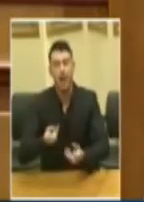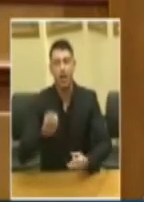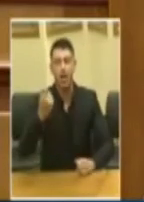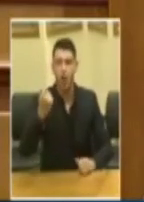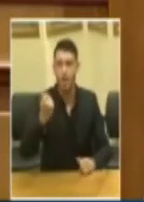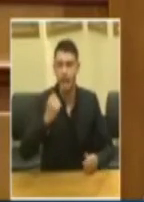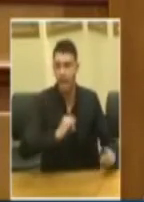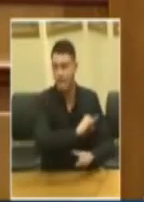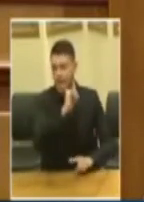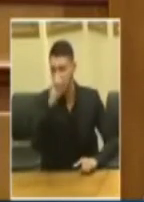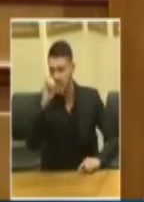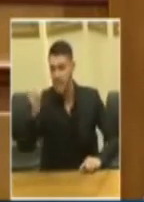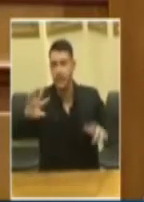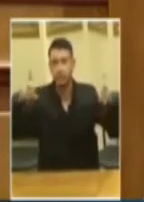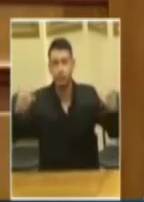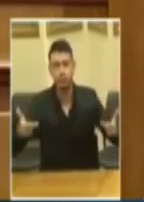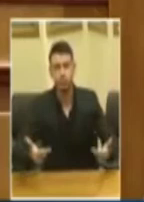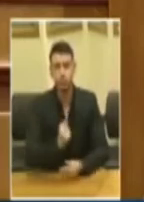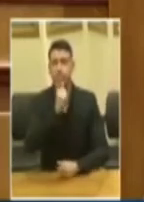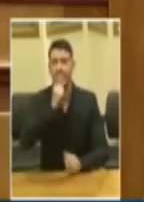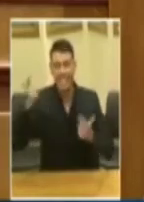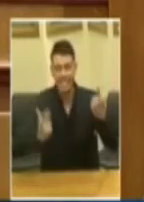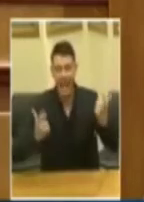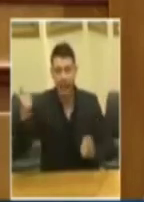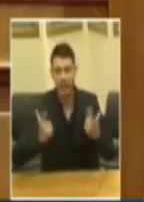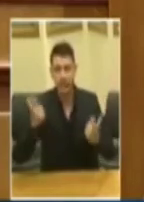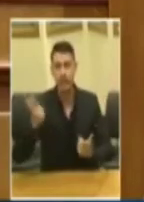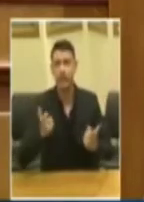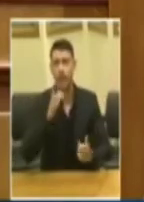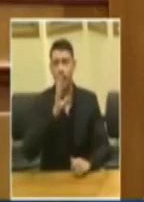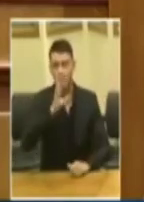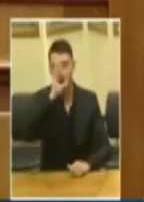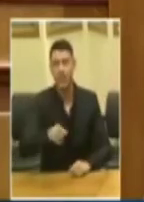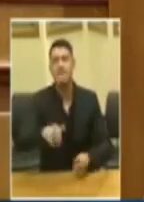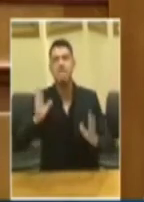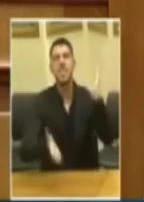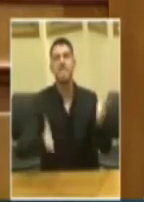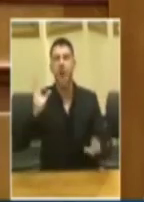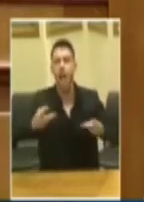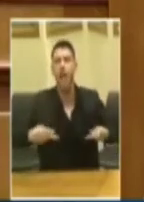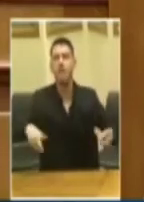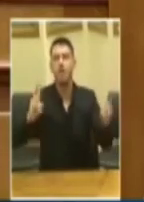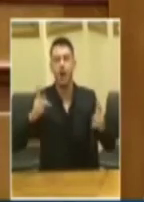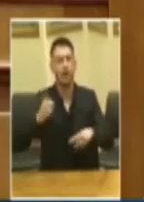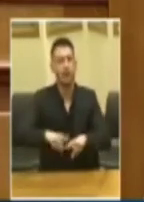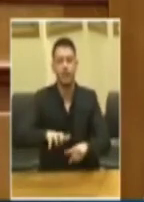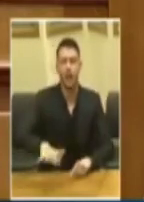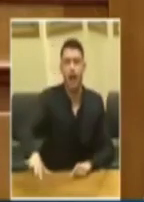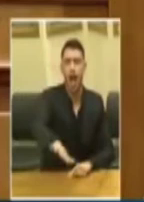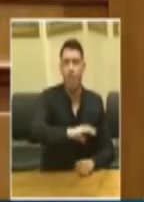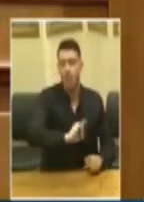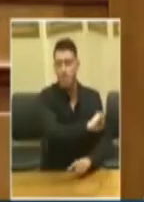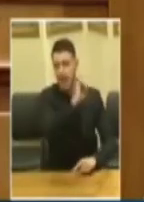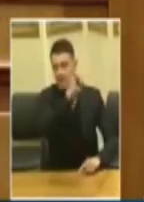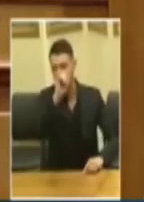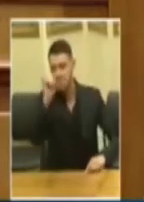στους μισθούς και στις συντάξεις, από την προκλητική ανοχή στη βία μέχρι την υπονόμευση των θεσμών